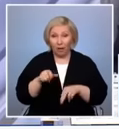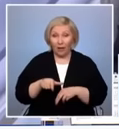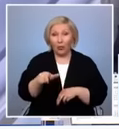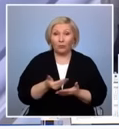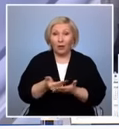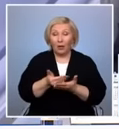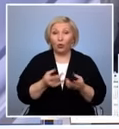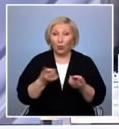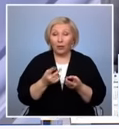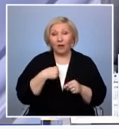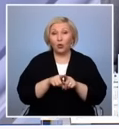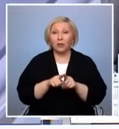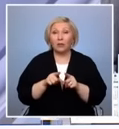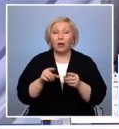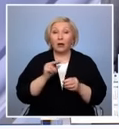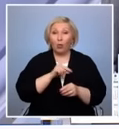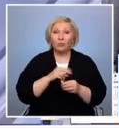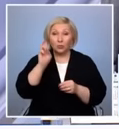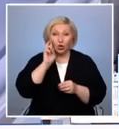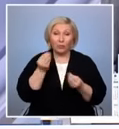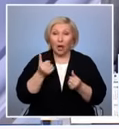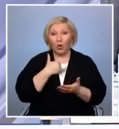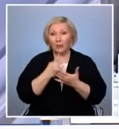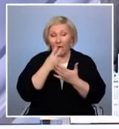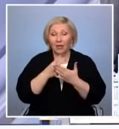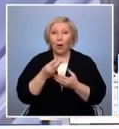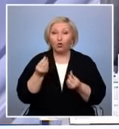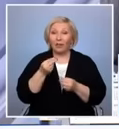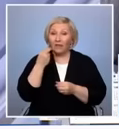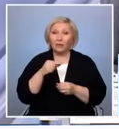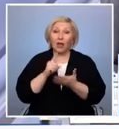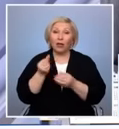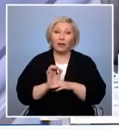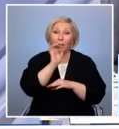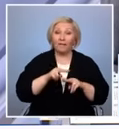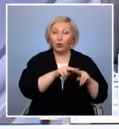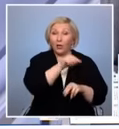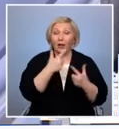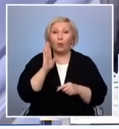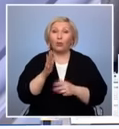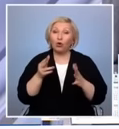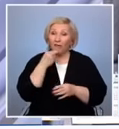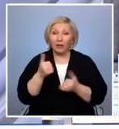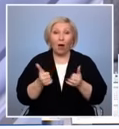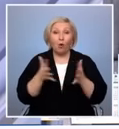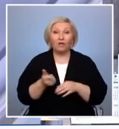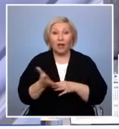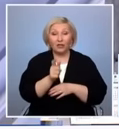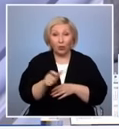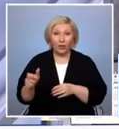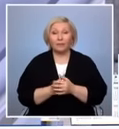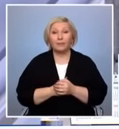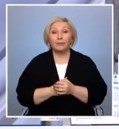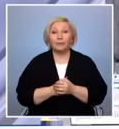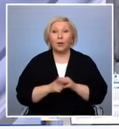это мы слышим из уст юриста главы региона. Почти ответил Хабиров на вопрос жителей